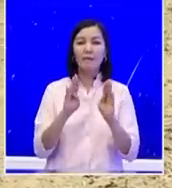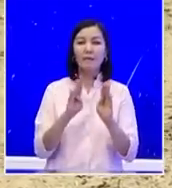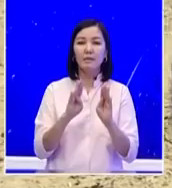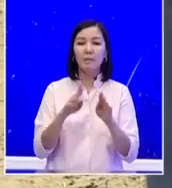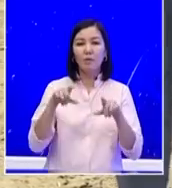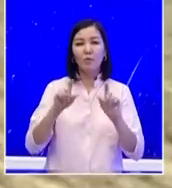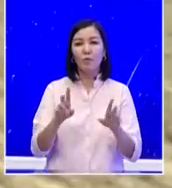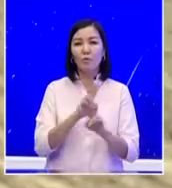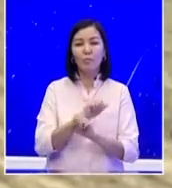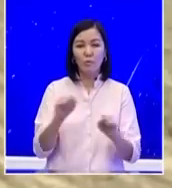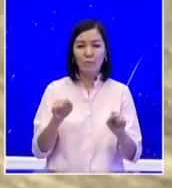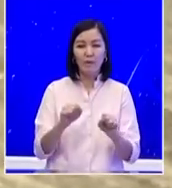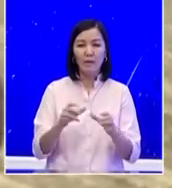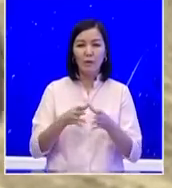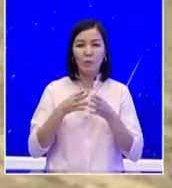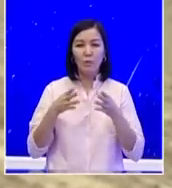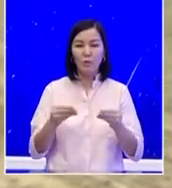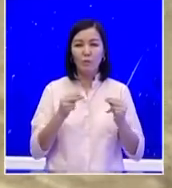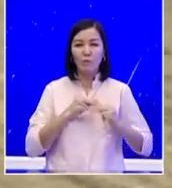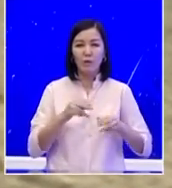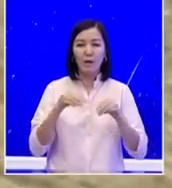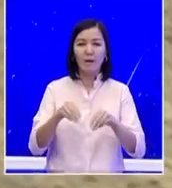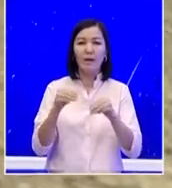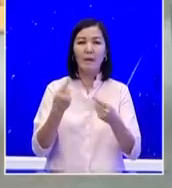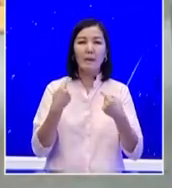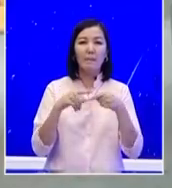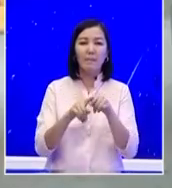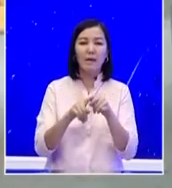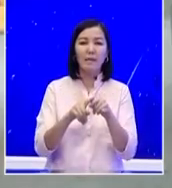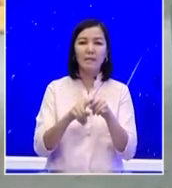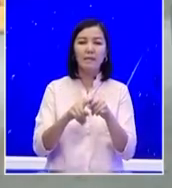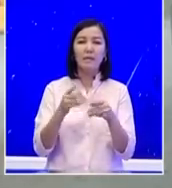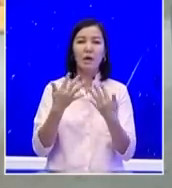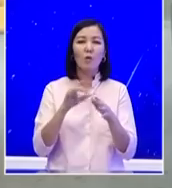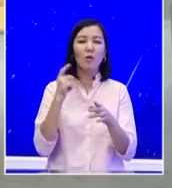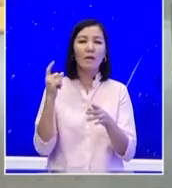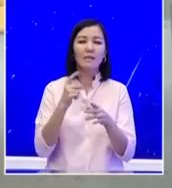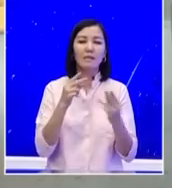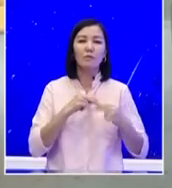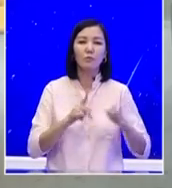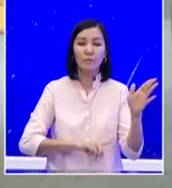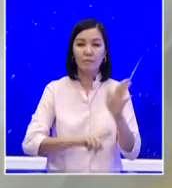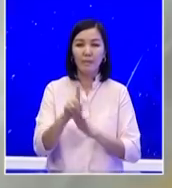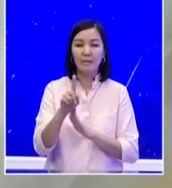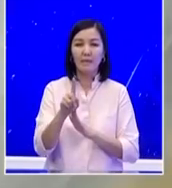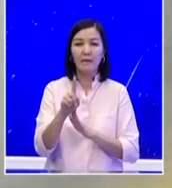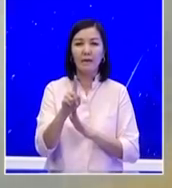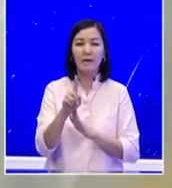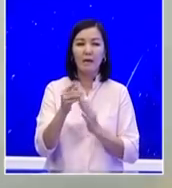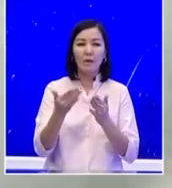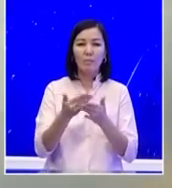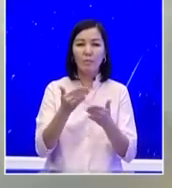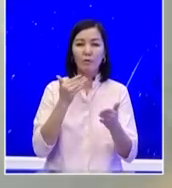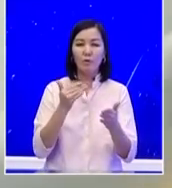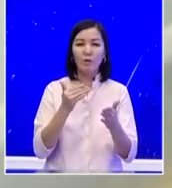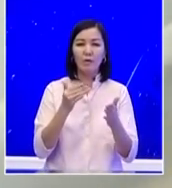қазіргі көктемгі дала жұмыстарының қызған шағында механизаторларған емес, дихандарда білек сыбанып іске кіріскен. Тіпті өндірістегілерде бұрынғы